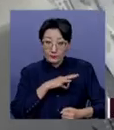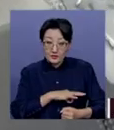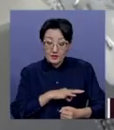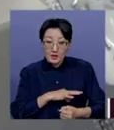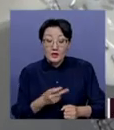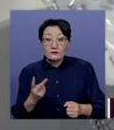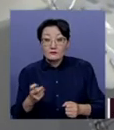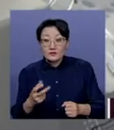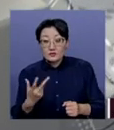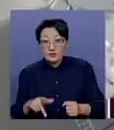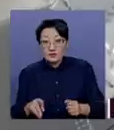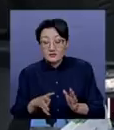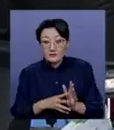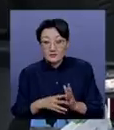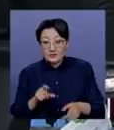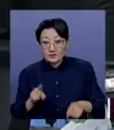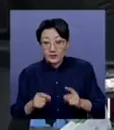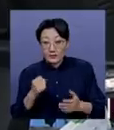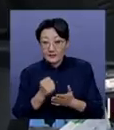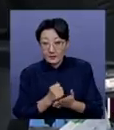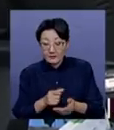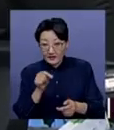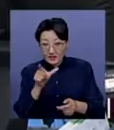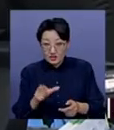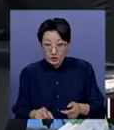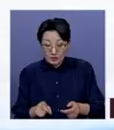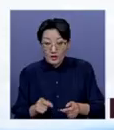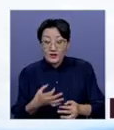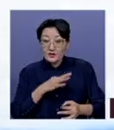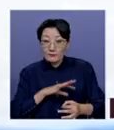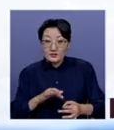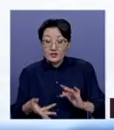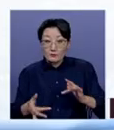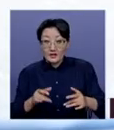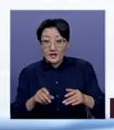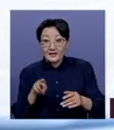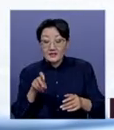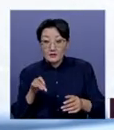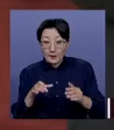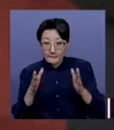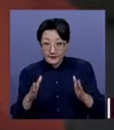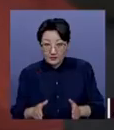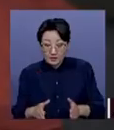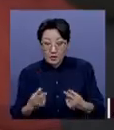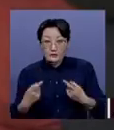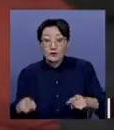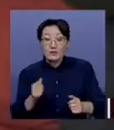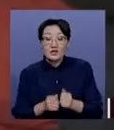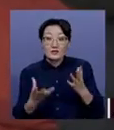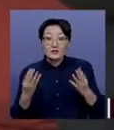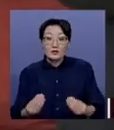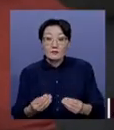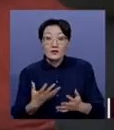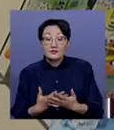вот в 239 иногда пробивали чеки но зачастую не пользовались онлайн кассовыми аппаратами других ежедневно